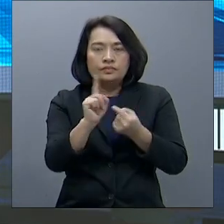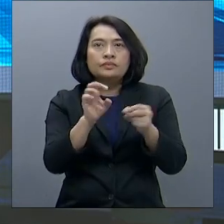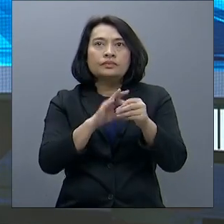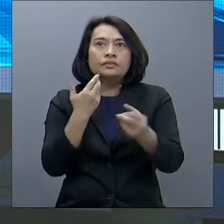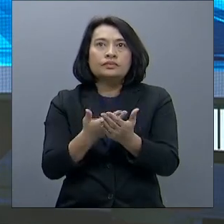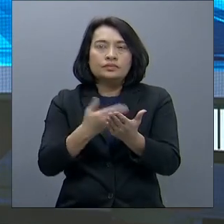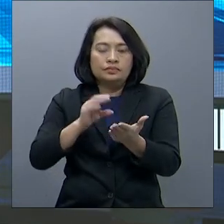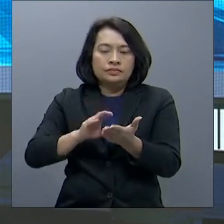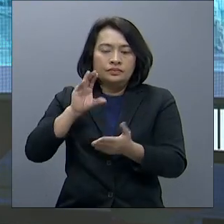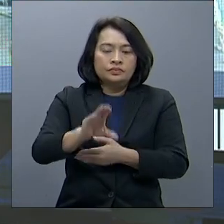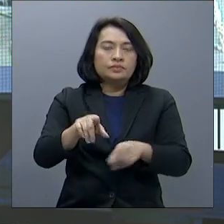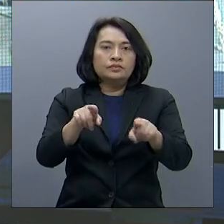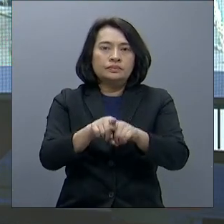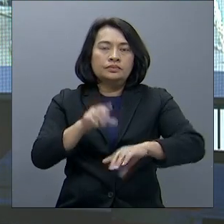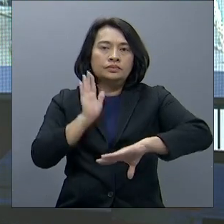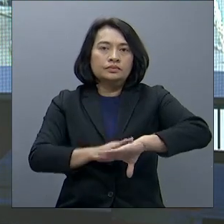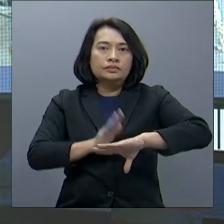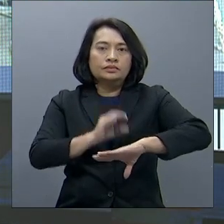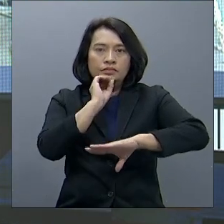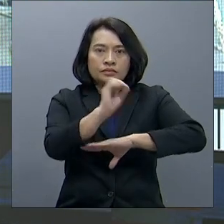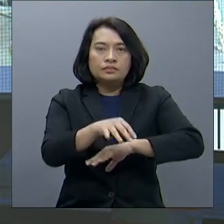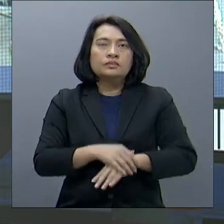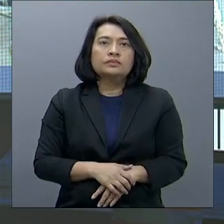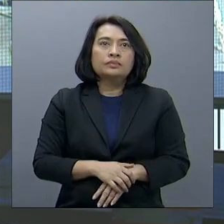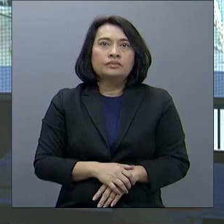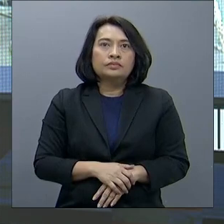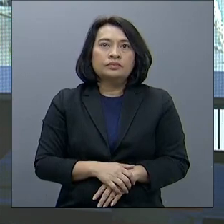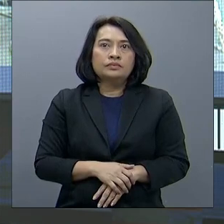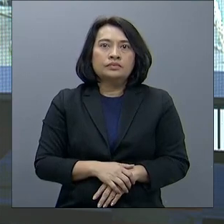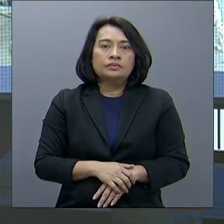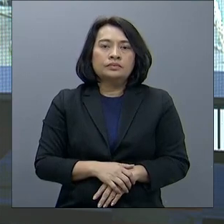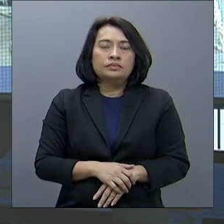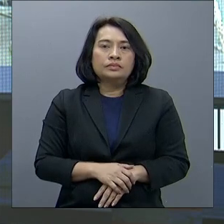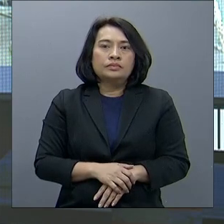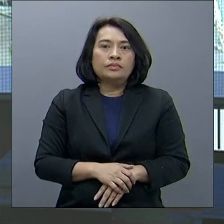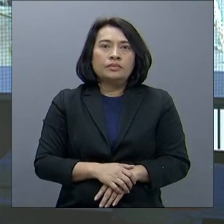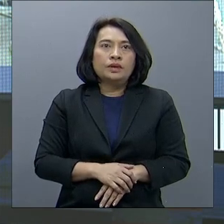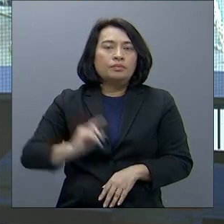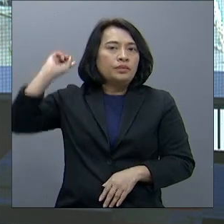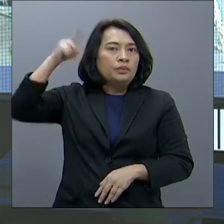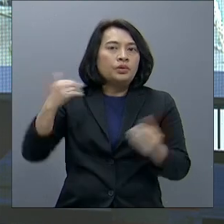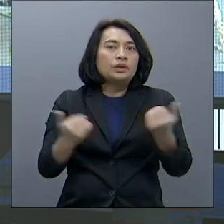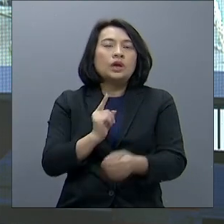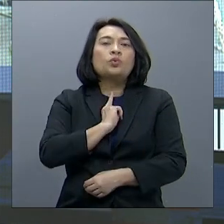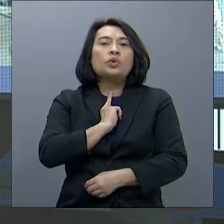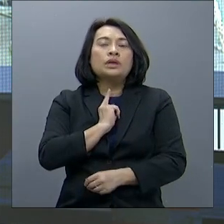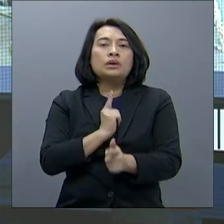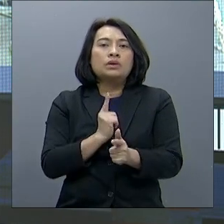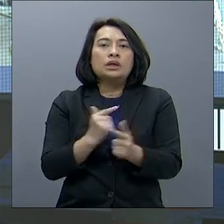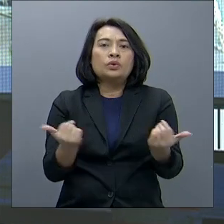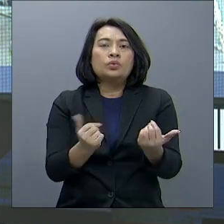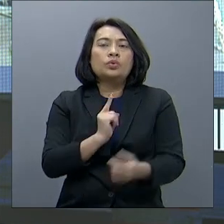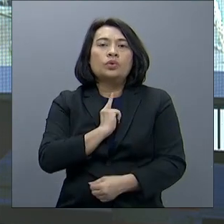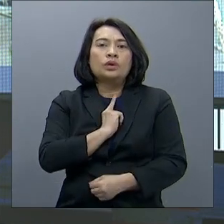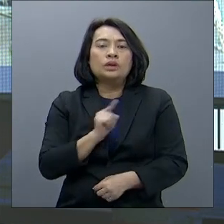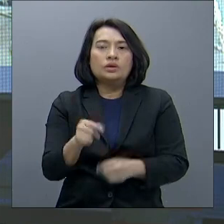ลงทุนเหมือนกันเตือนภัยคือมีผู้เสียหายคนหนึ่งเป็นแม่เลี้ยงเดี่ยวนะคะโดยฐานะครอบครัวของเธอก็ลำบาก